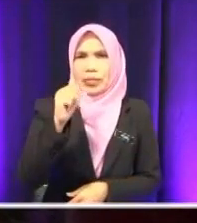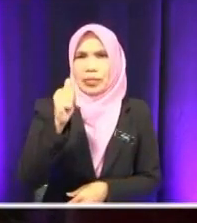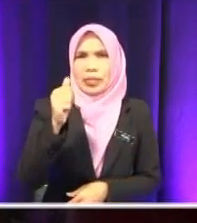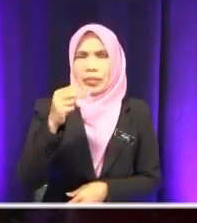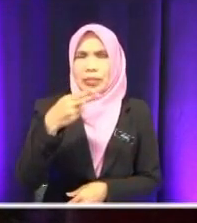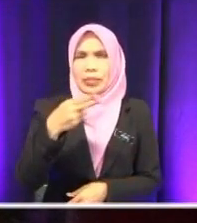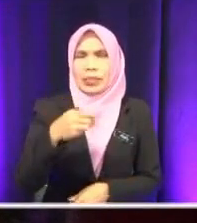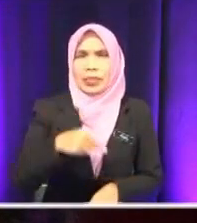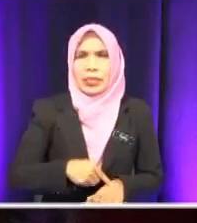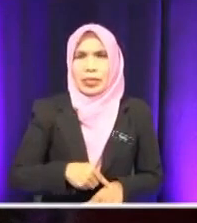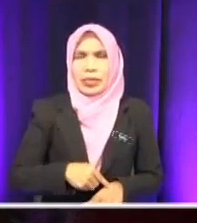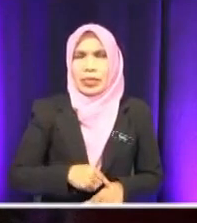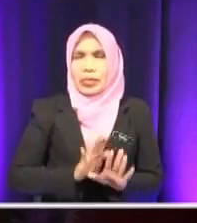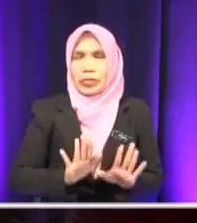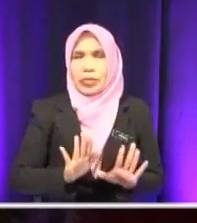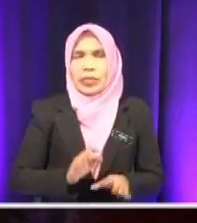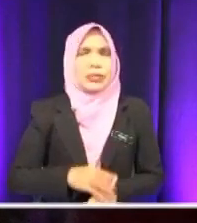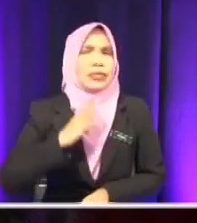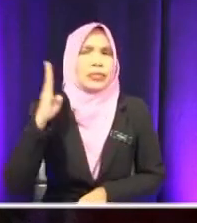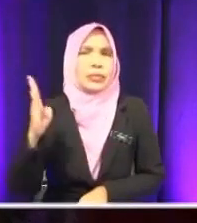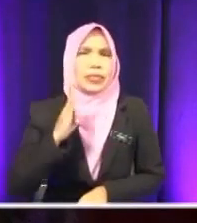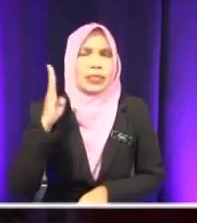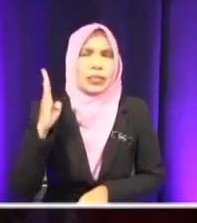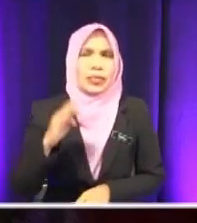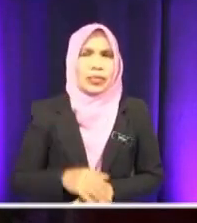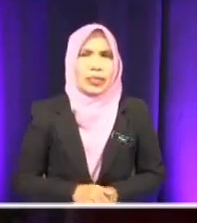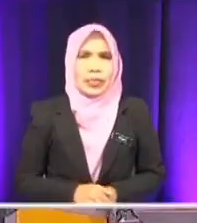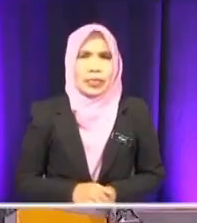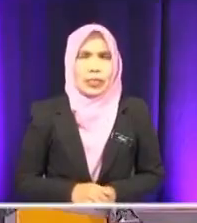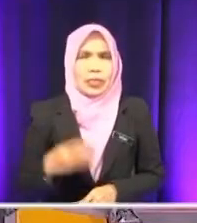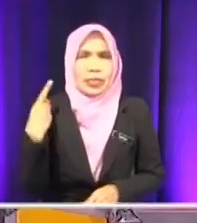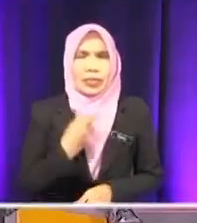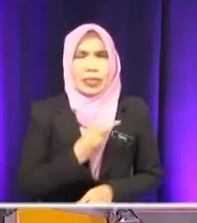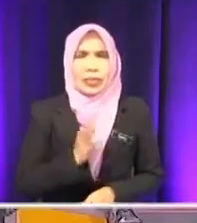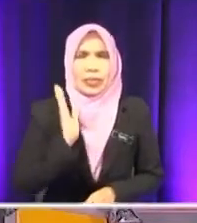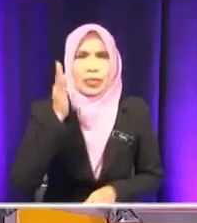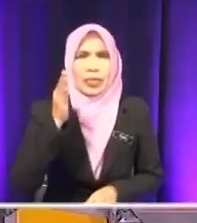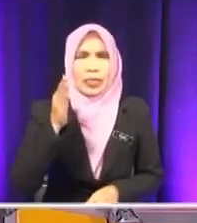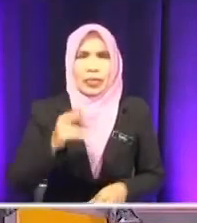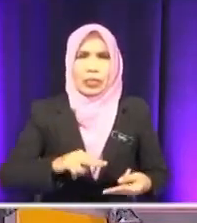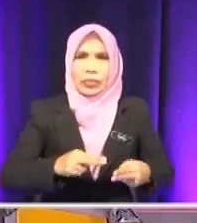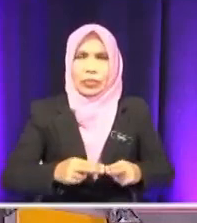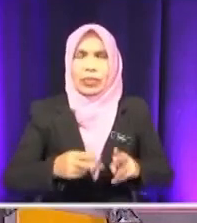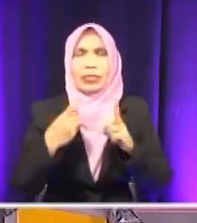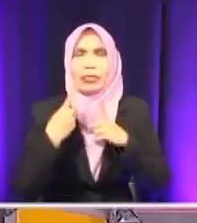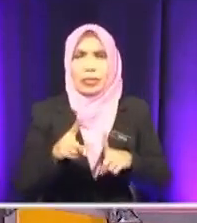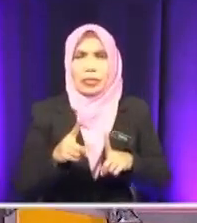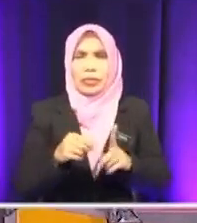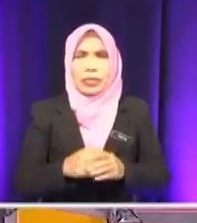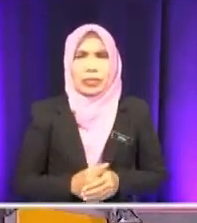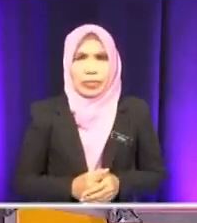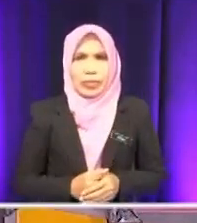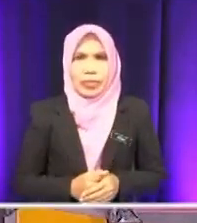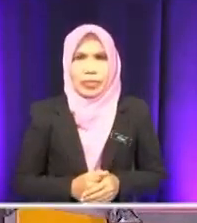betul biasanya bila kita menambah kita akan mengubah jawaban dia mengubah jawaban lebih kepada